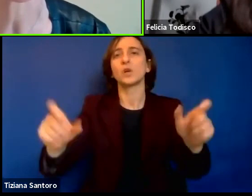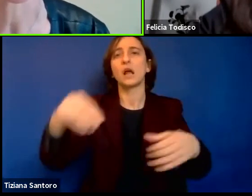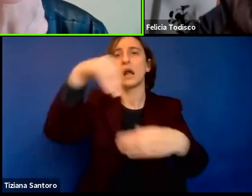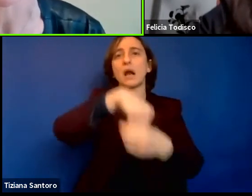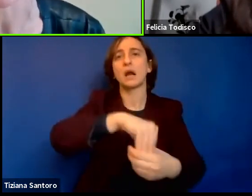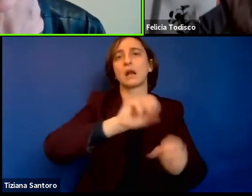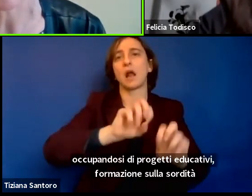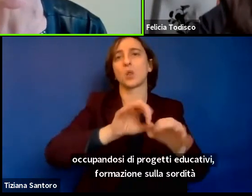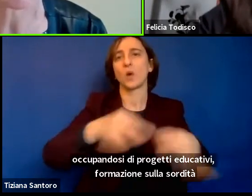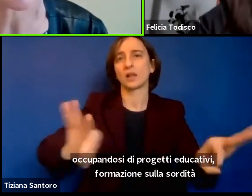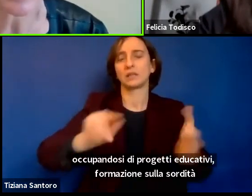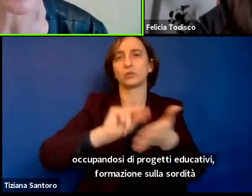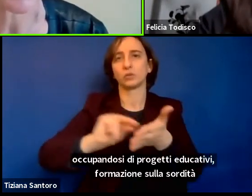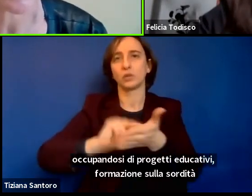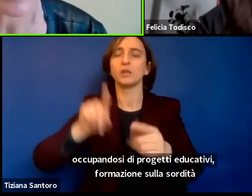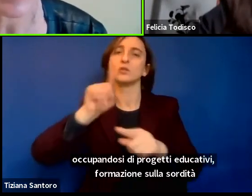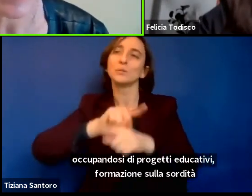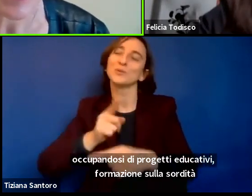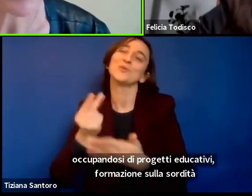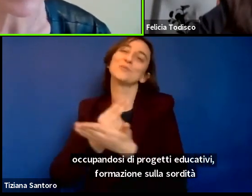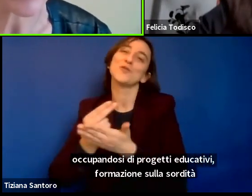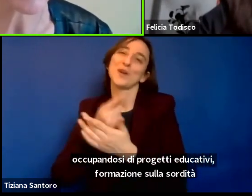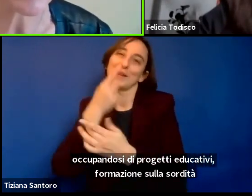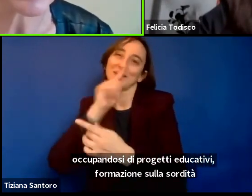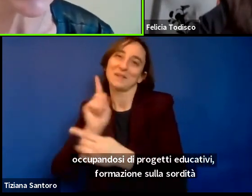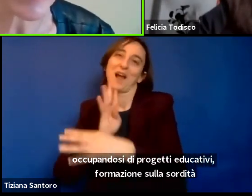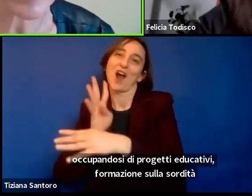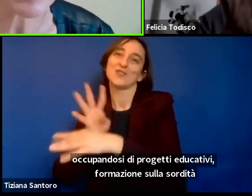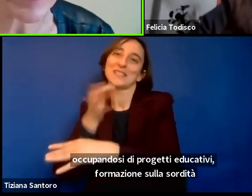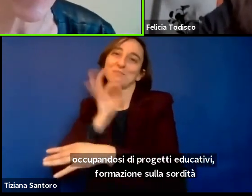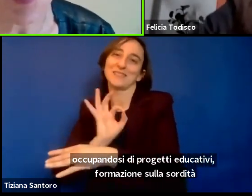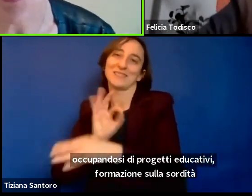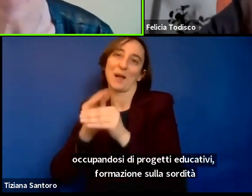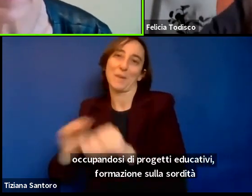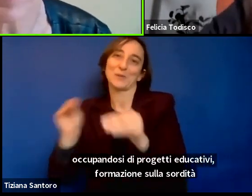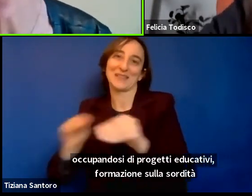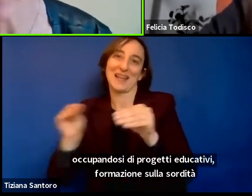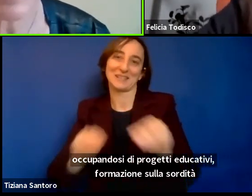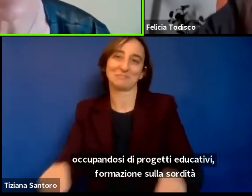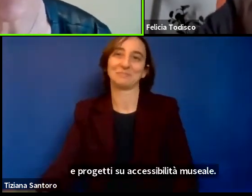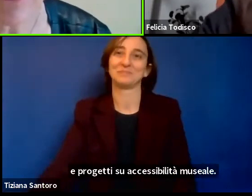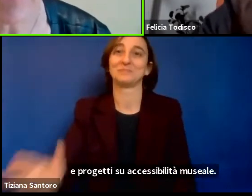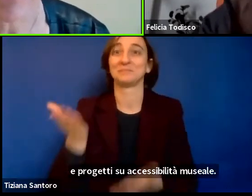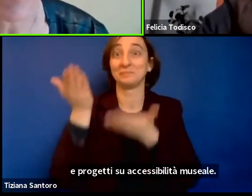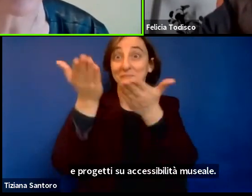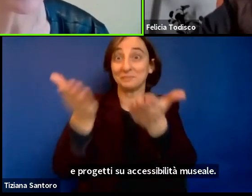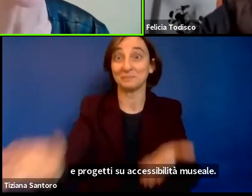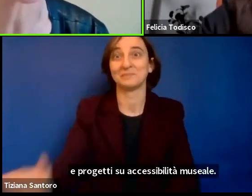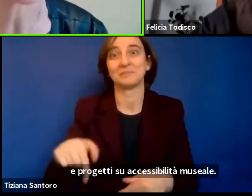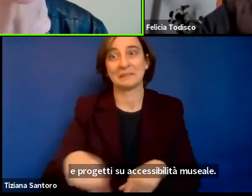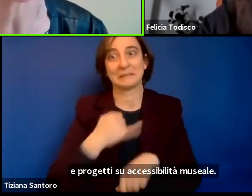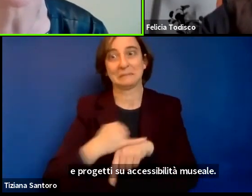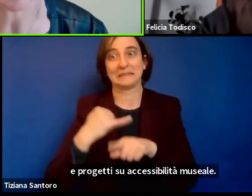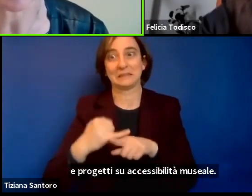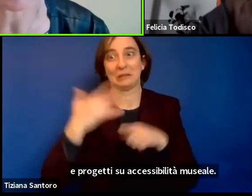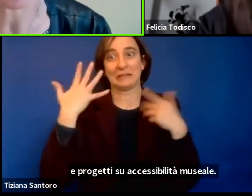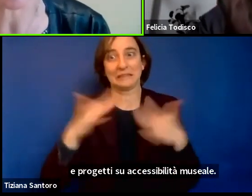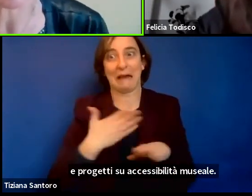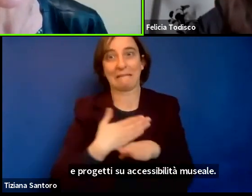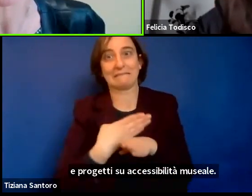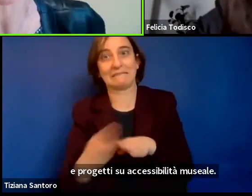progetti sull'accessibilità museale. Prego Felicia, abbiamo mezz'ora, siamo già fuori